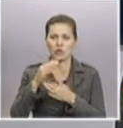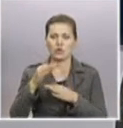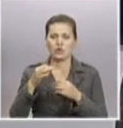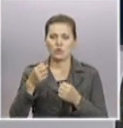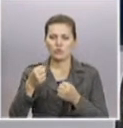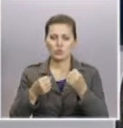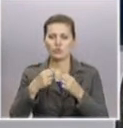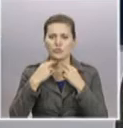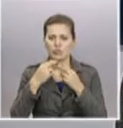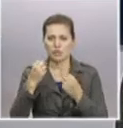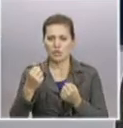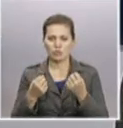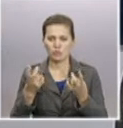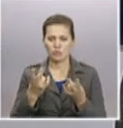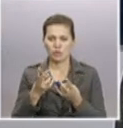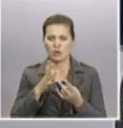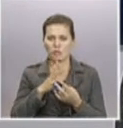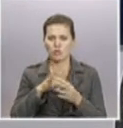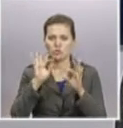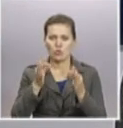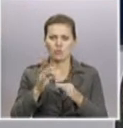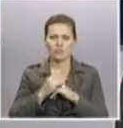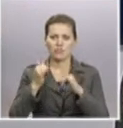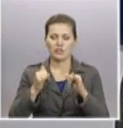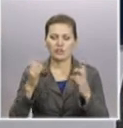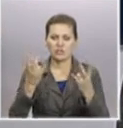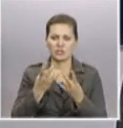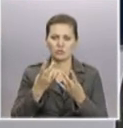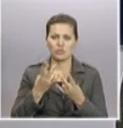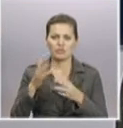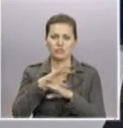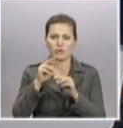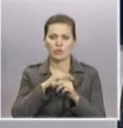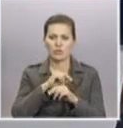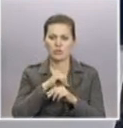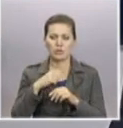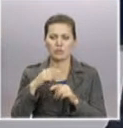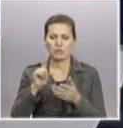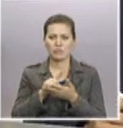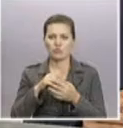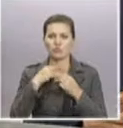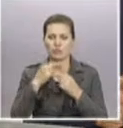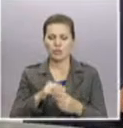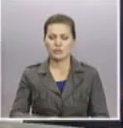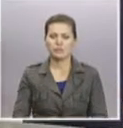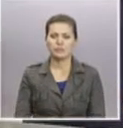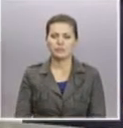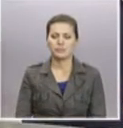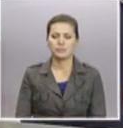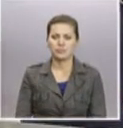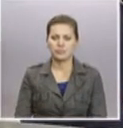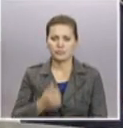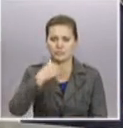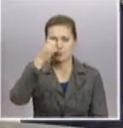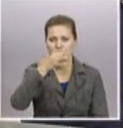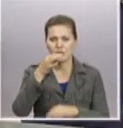Надо быть внимательным на дороге. Надо, конечно, и всем работать, но и самим быть внимательным. Спасибо за ответ, Ганим